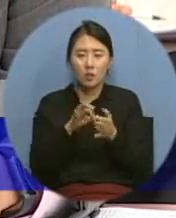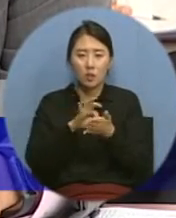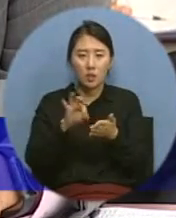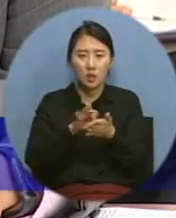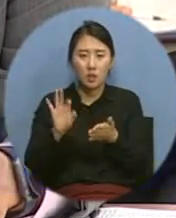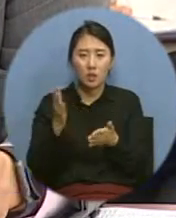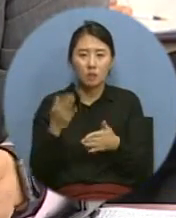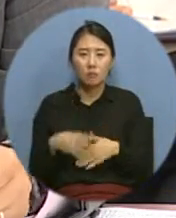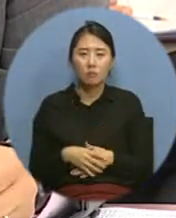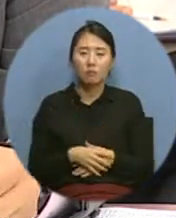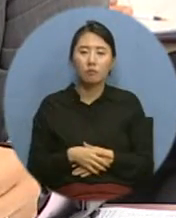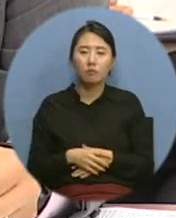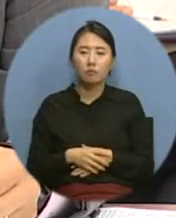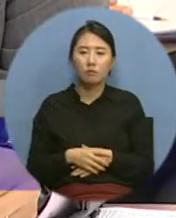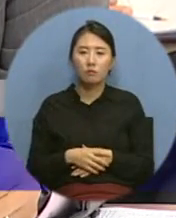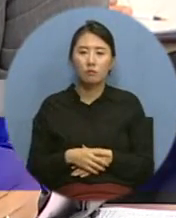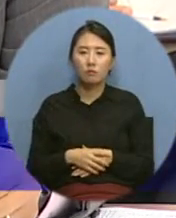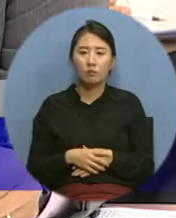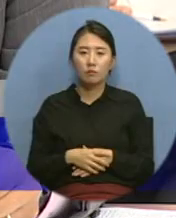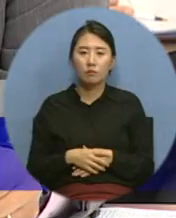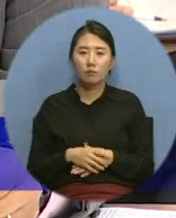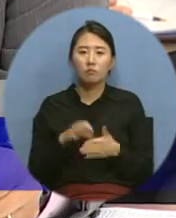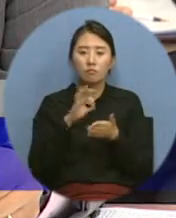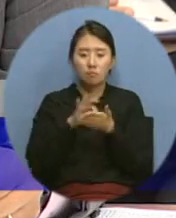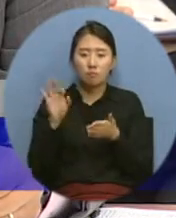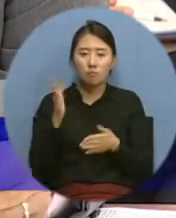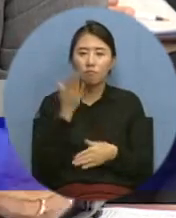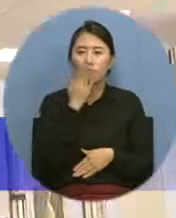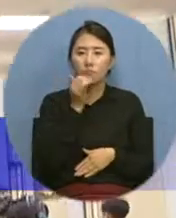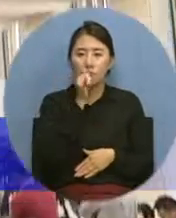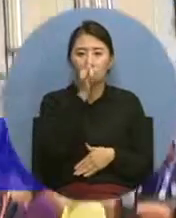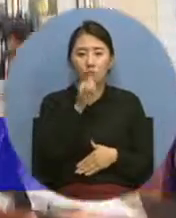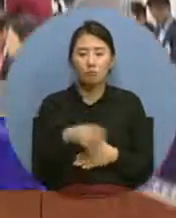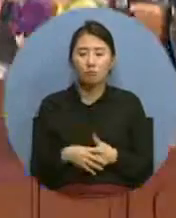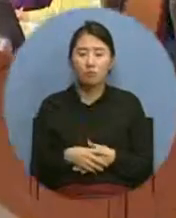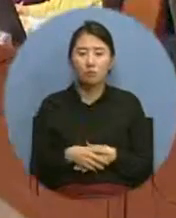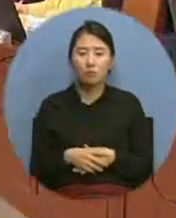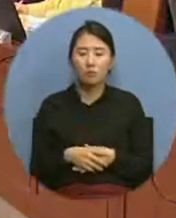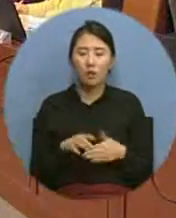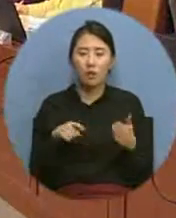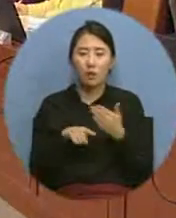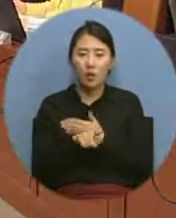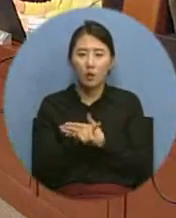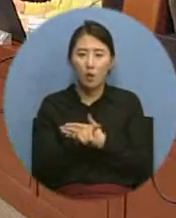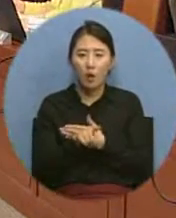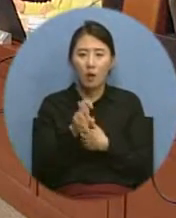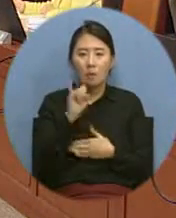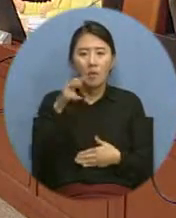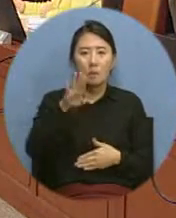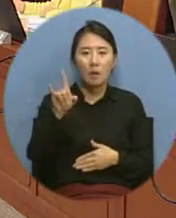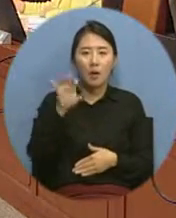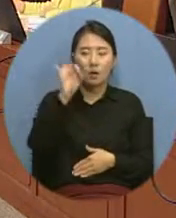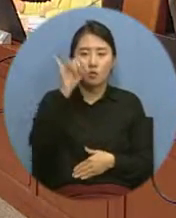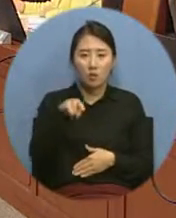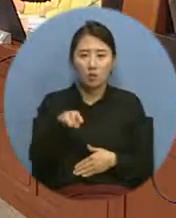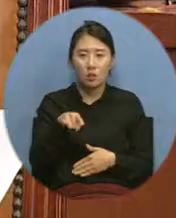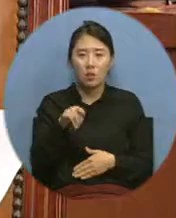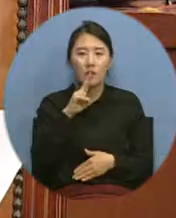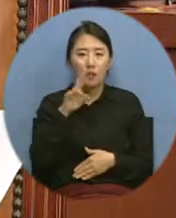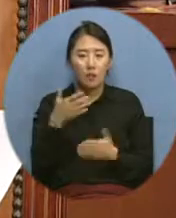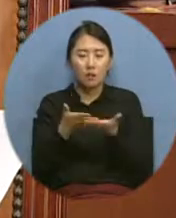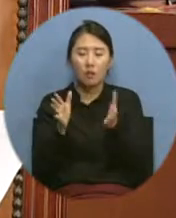아닙니까 그 예 확인 0 0 이 될 수도 있습니다 이밖에도 미방위 에서는 야당 의원들이